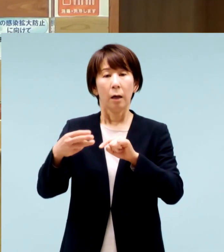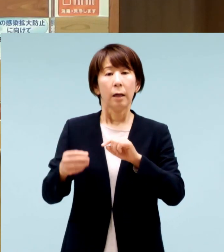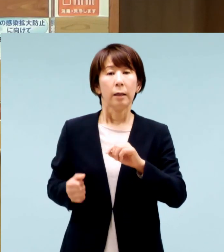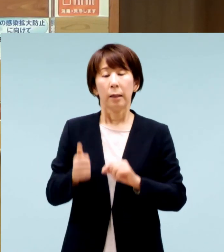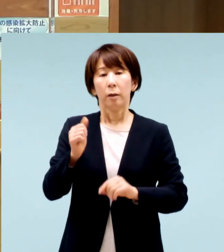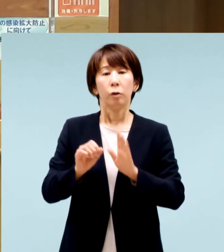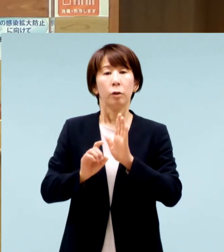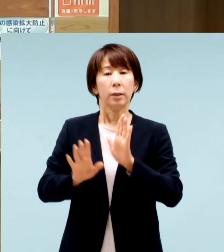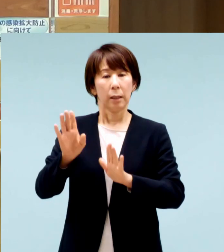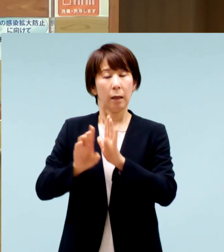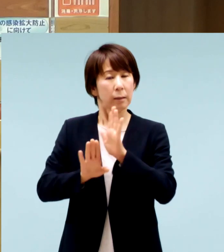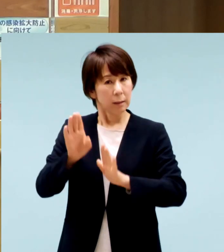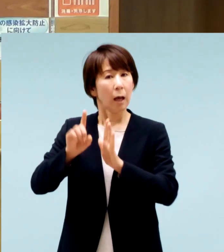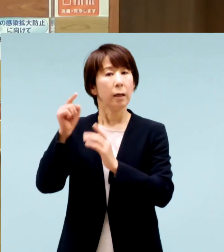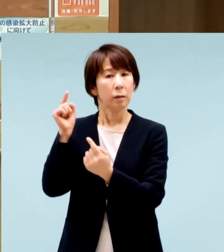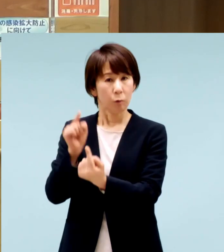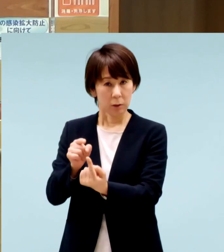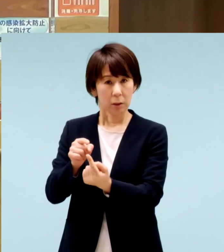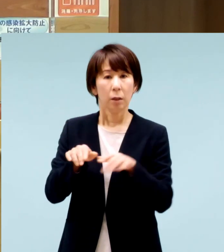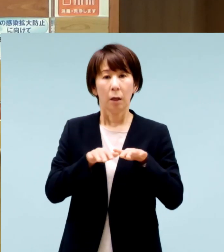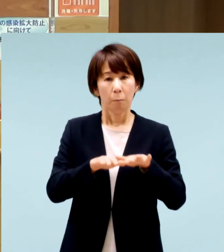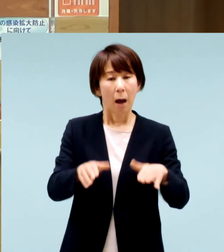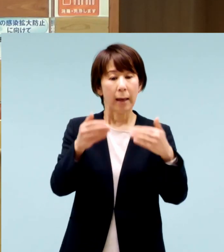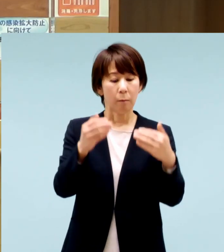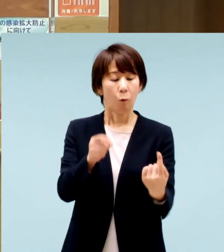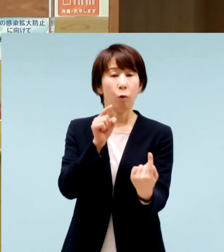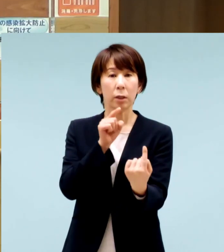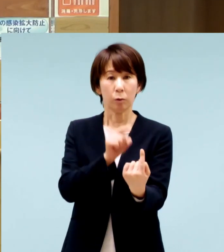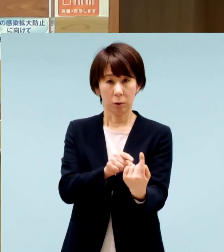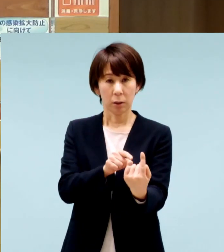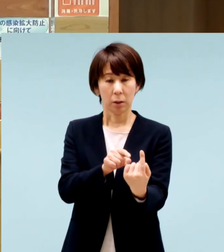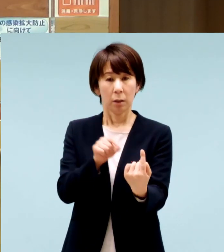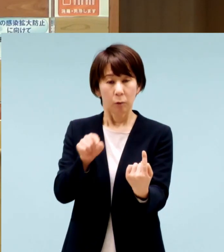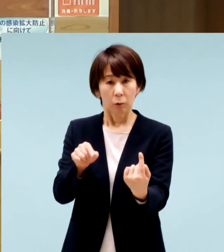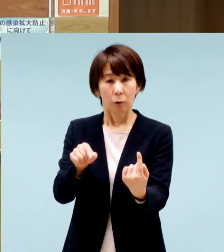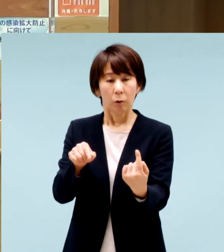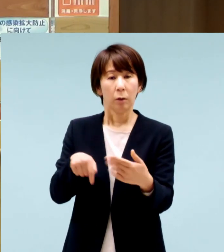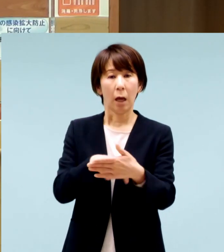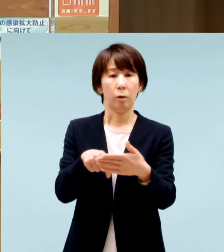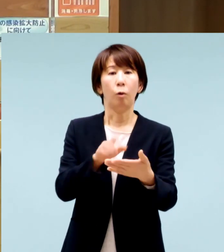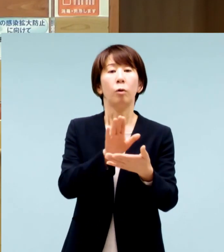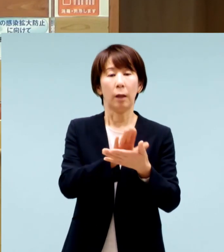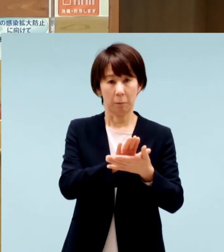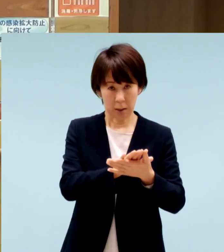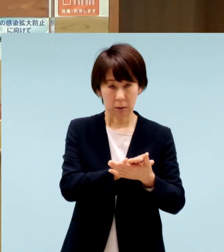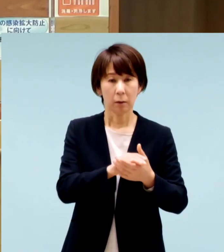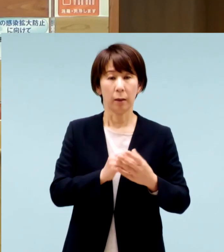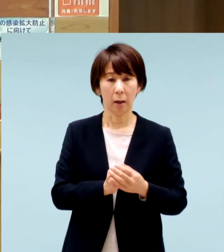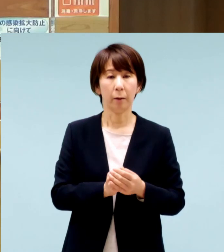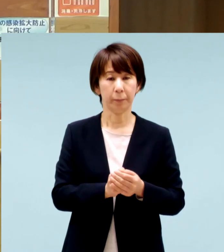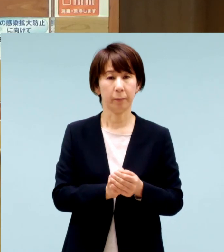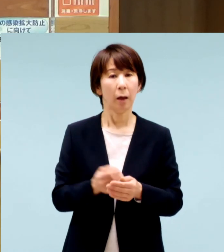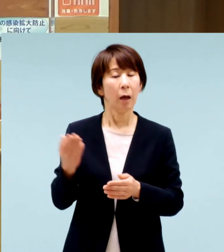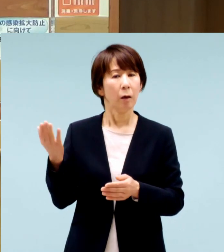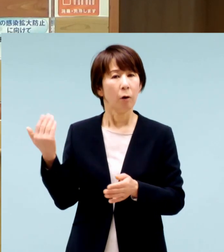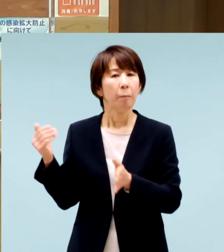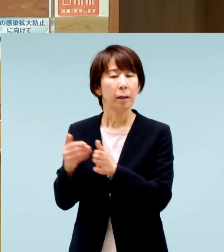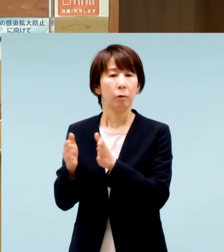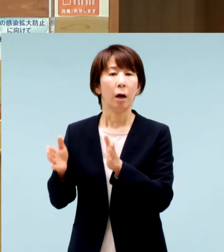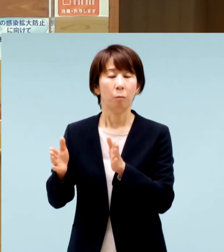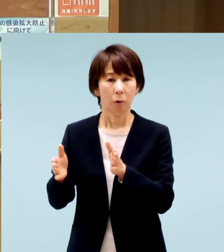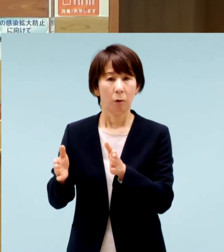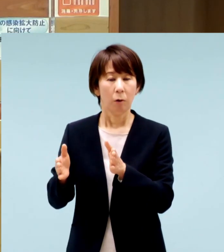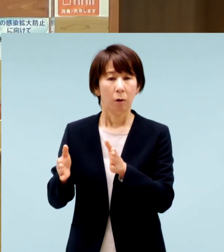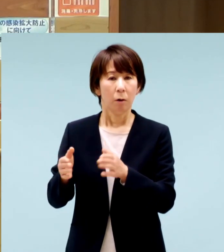点措置、ここの部分っていうのが結局、今までもそうなんですけども、各都道府県サイドからすれ